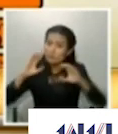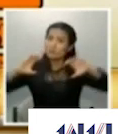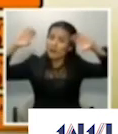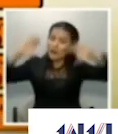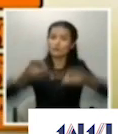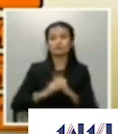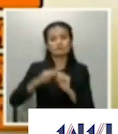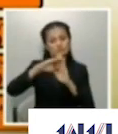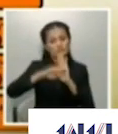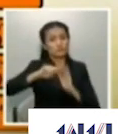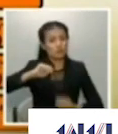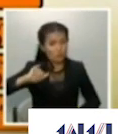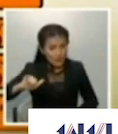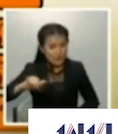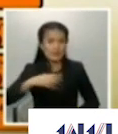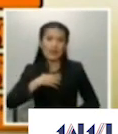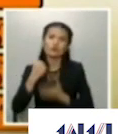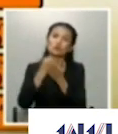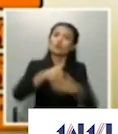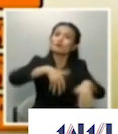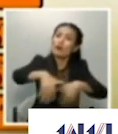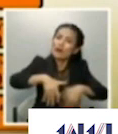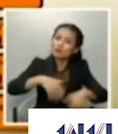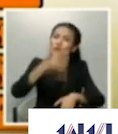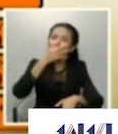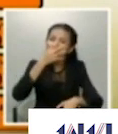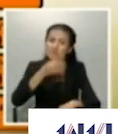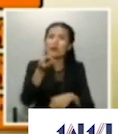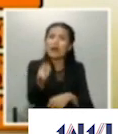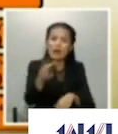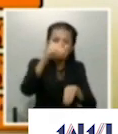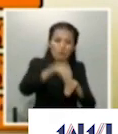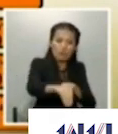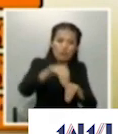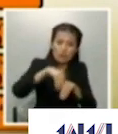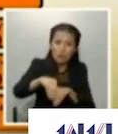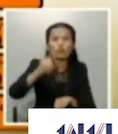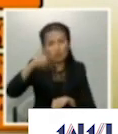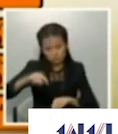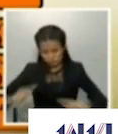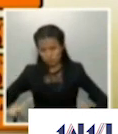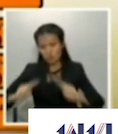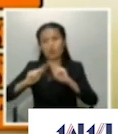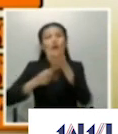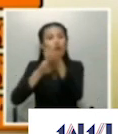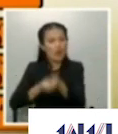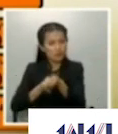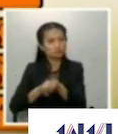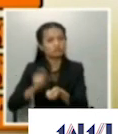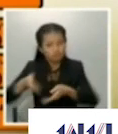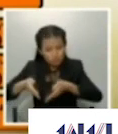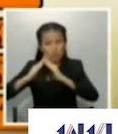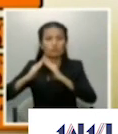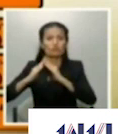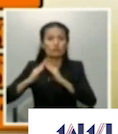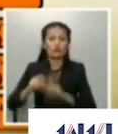มีนโยบายจะช่วยชาวนาอย่างจริงจังตั้งกระทรวงการข้าวครับหลายท่านบอกว่าเอ๊ะ